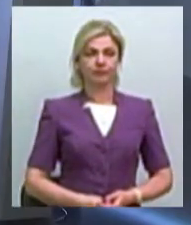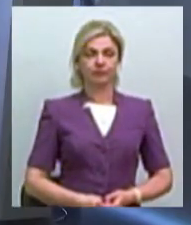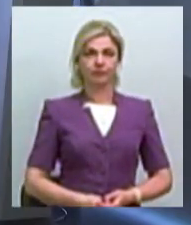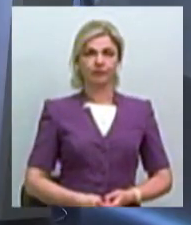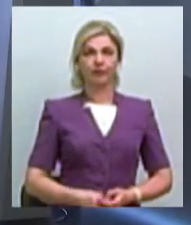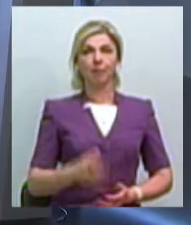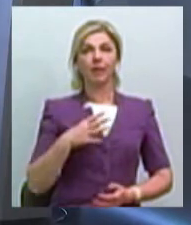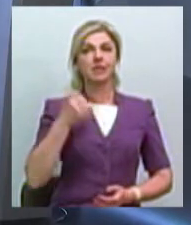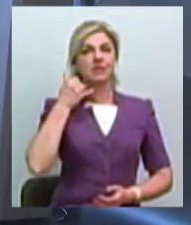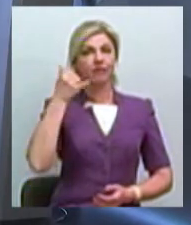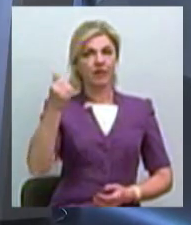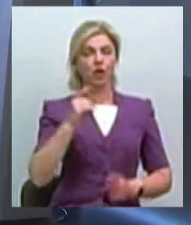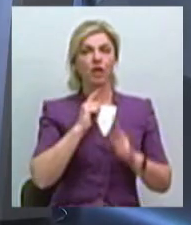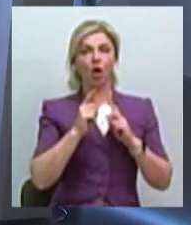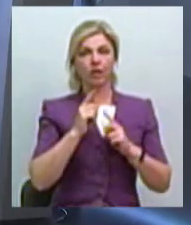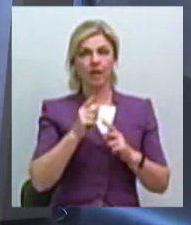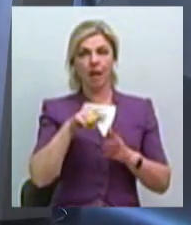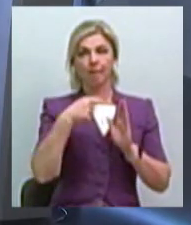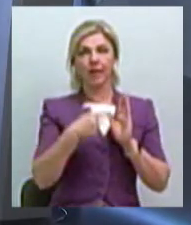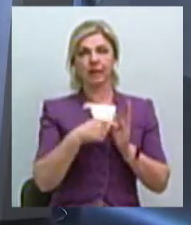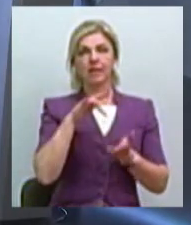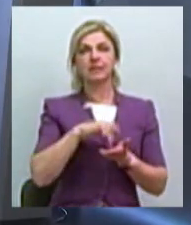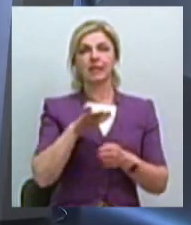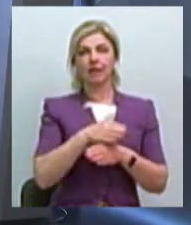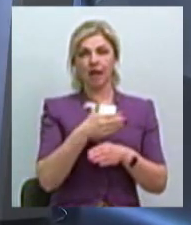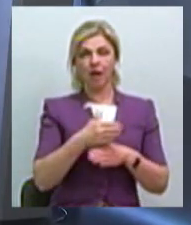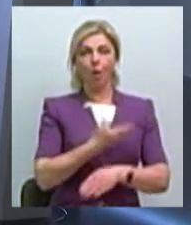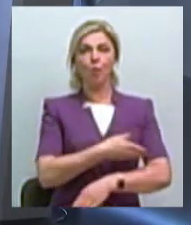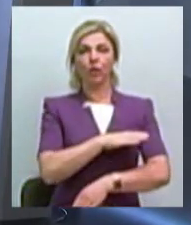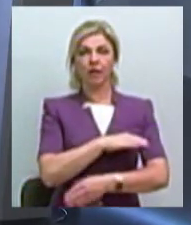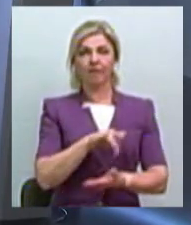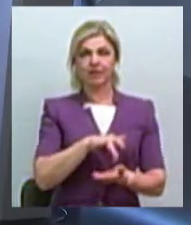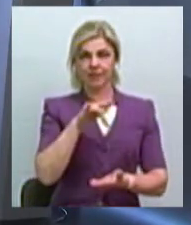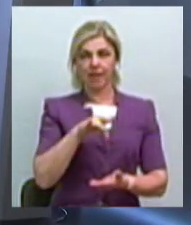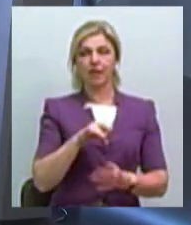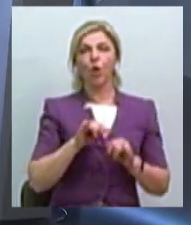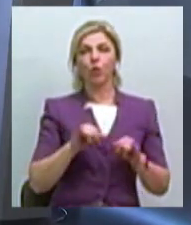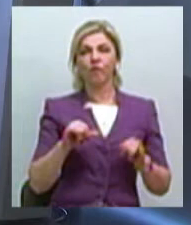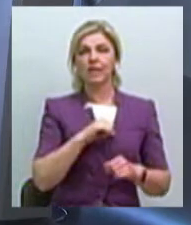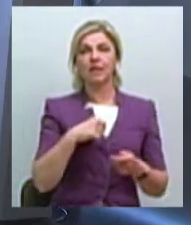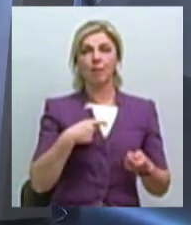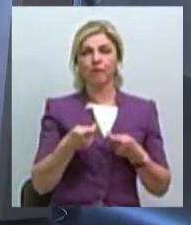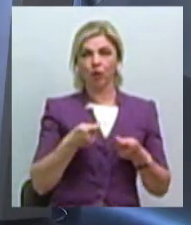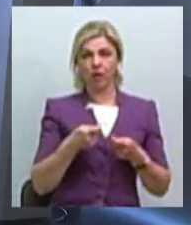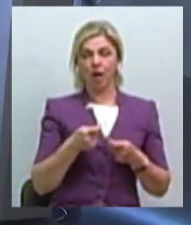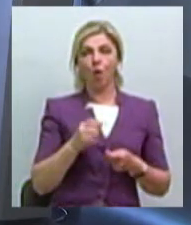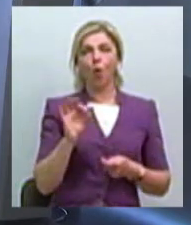зв'язалися телефоном з радником з питань децентралізації Полтавського центру розвитку місцевого самоврядування Олександром